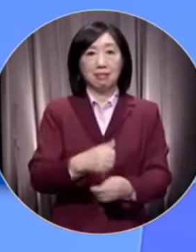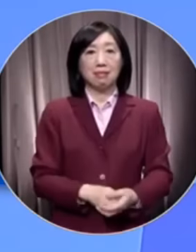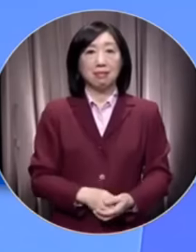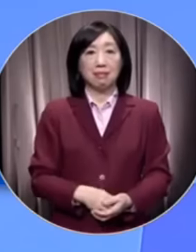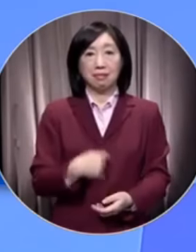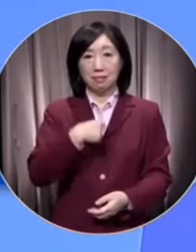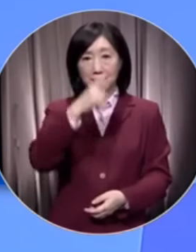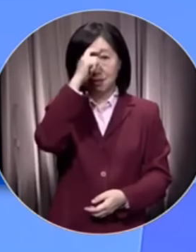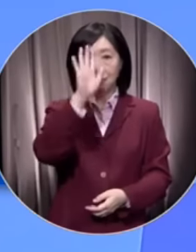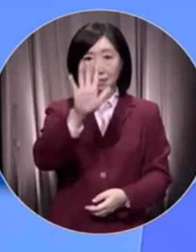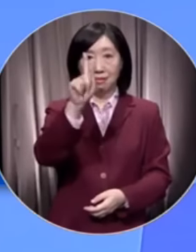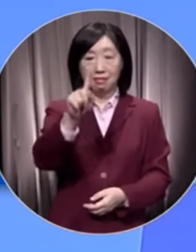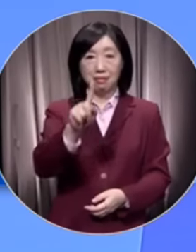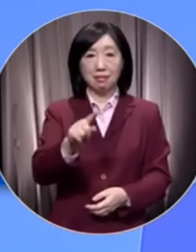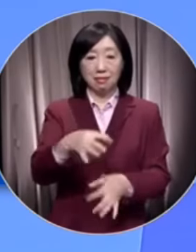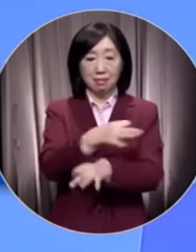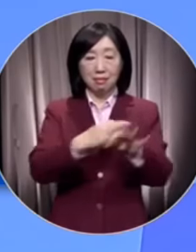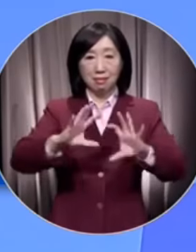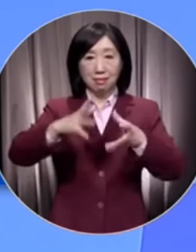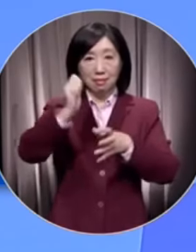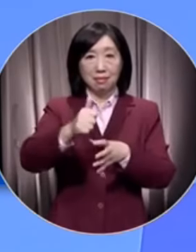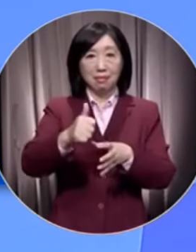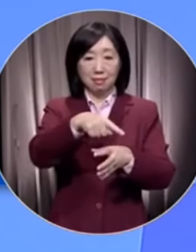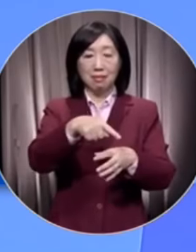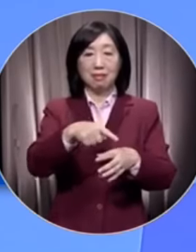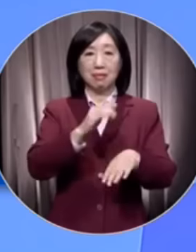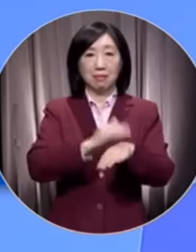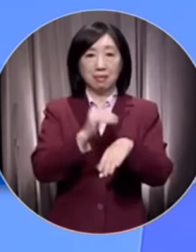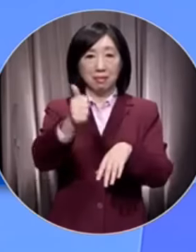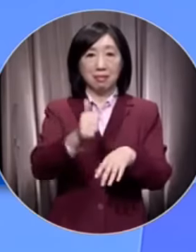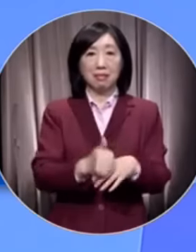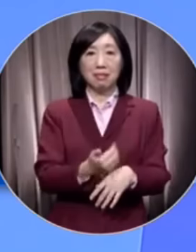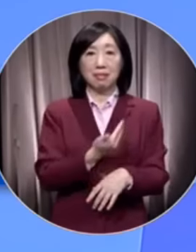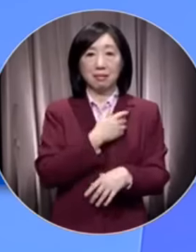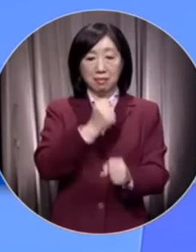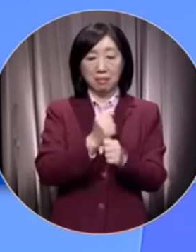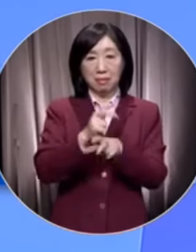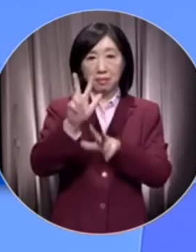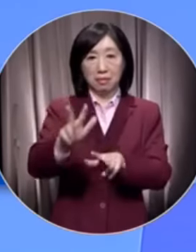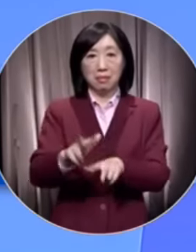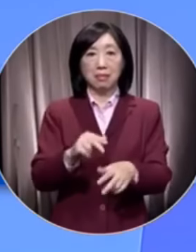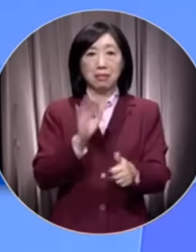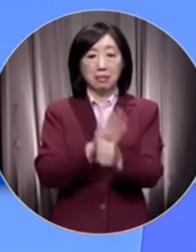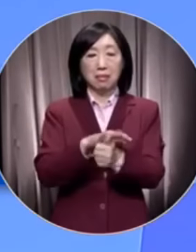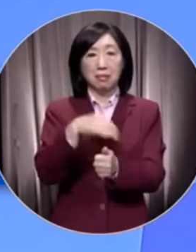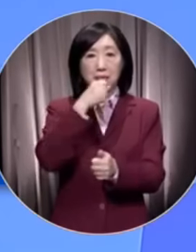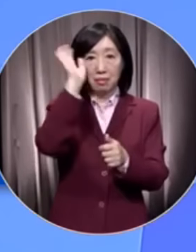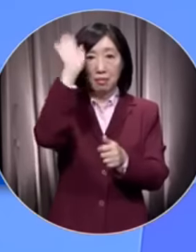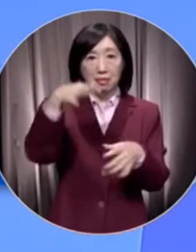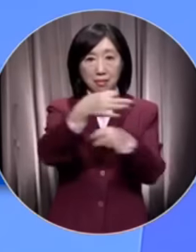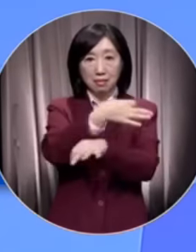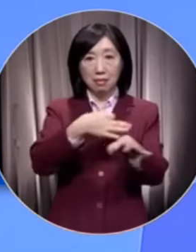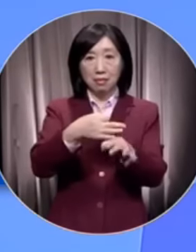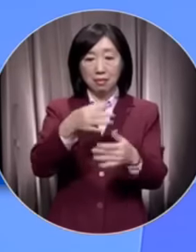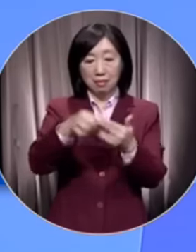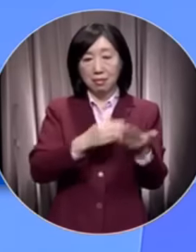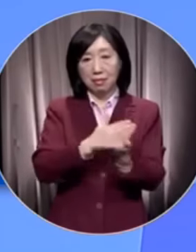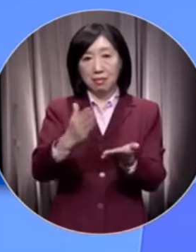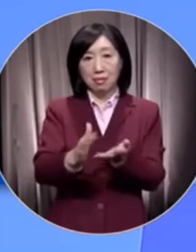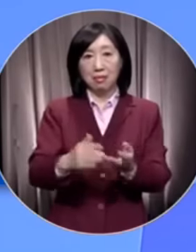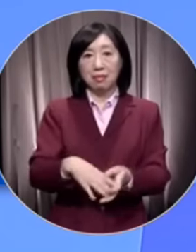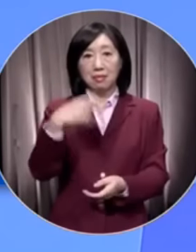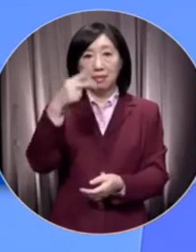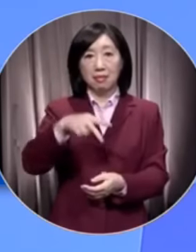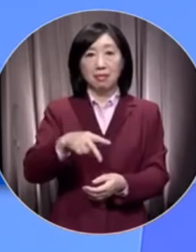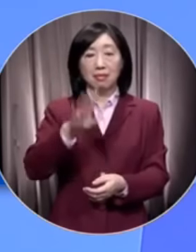我们也希望有一位财经的总统，用务实的态度解决台湾未来经济的挑战。我们还需要一位